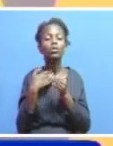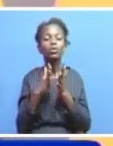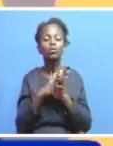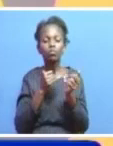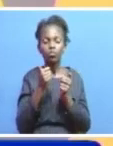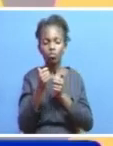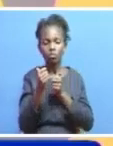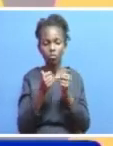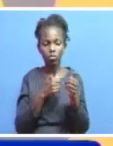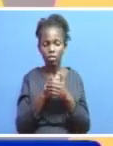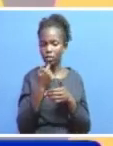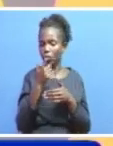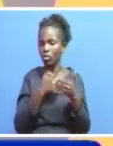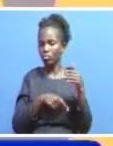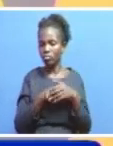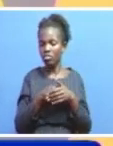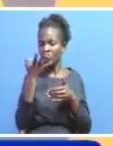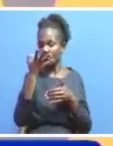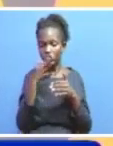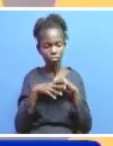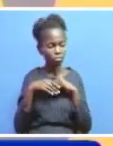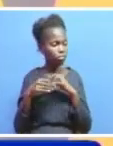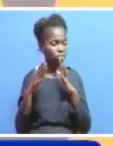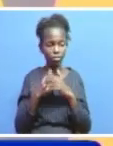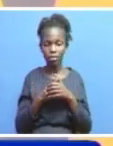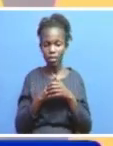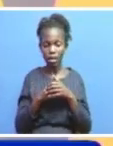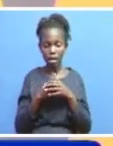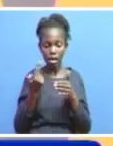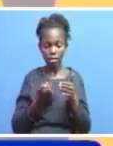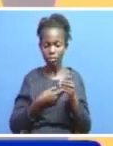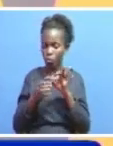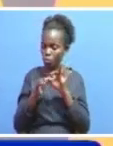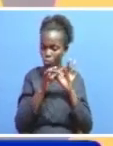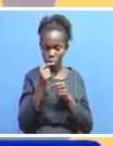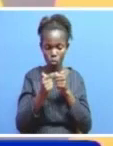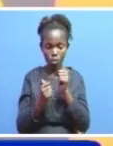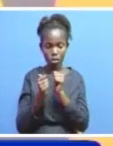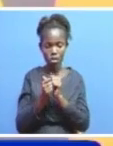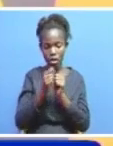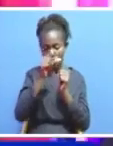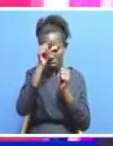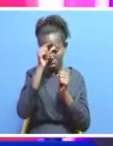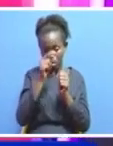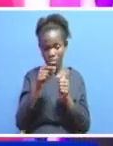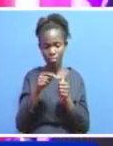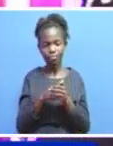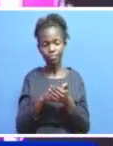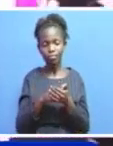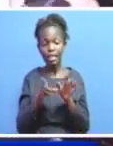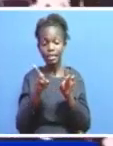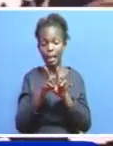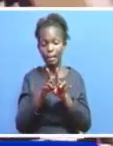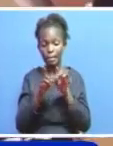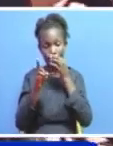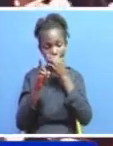kubuona nimeathonoka imuno ithita mbunge ya Kitui twende yagwetha twina ngwata no na serikali itu ya ngavana witu Malombe kavinda ne kawuke nengo na